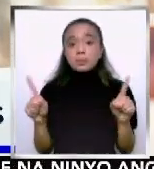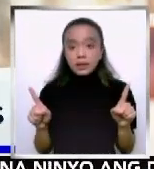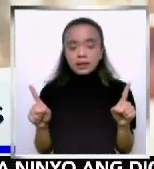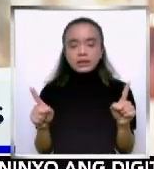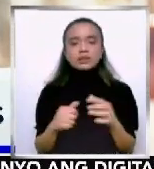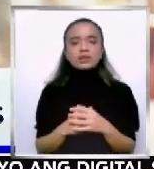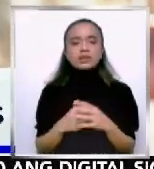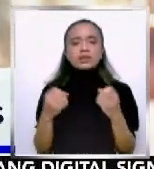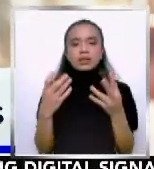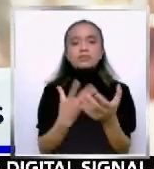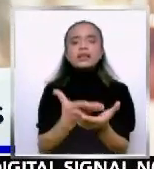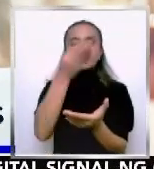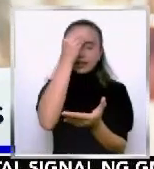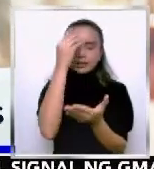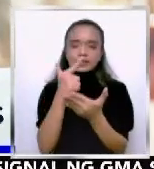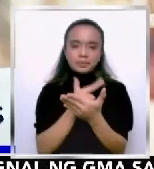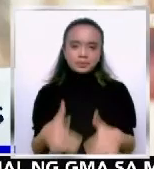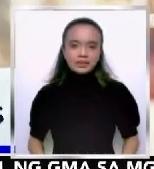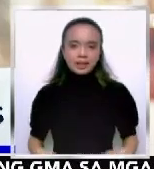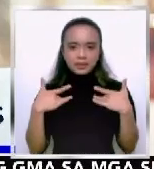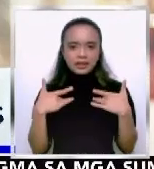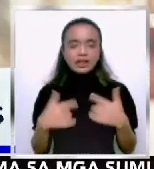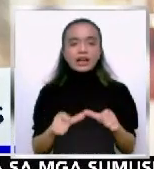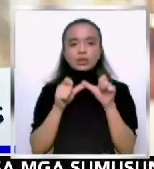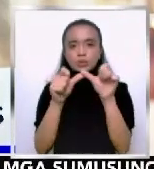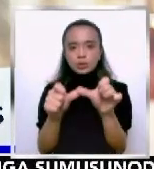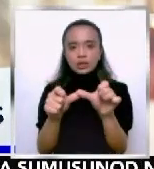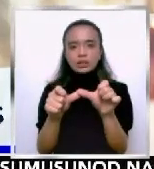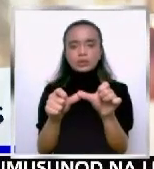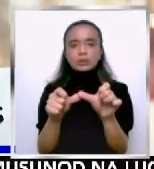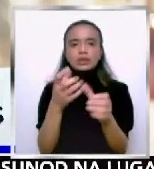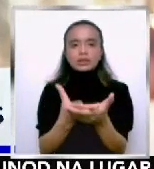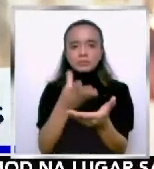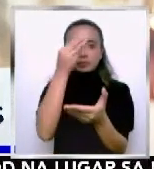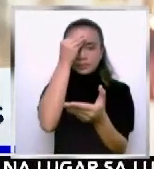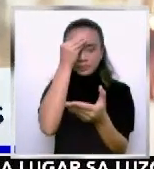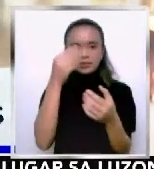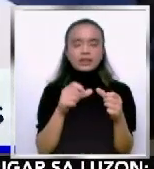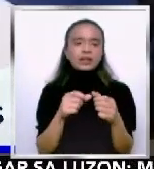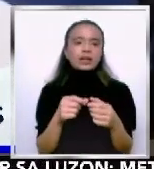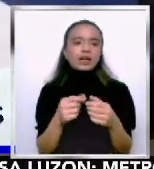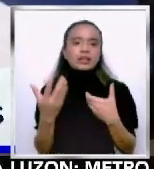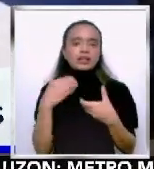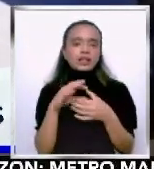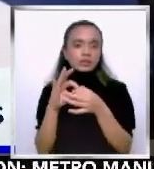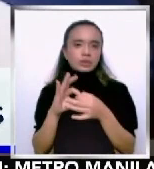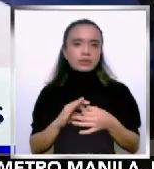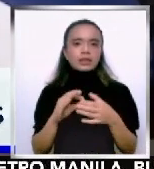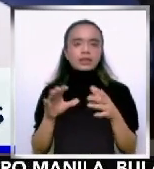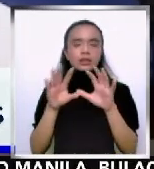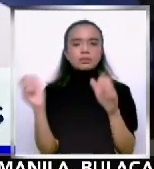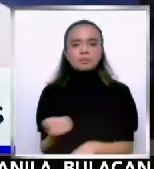sa buhay na kanya natutunan at patuloy na babaunin habang patuloy na lumalaban sa mundo ng tennis. Siyempre, madami